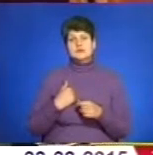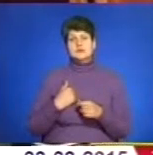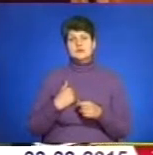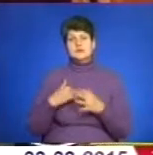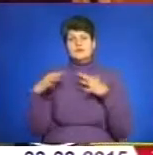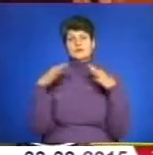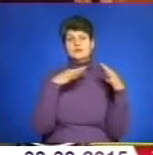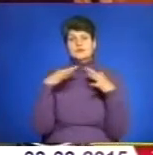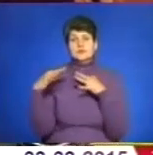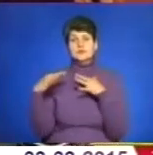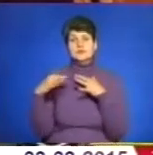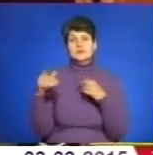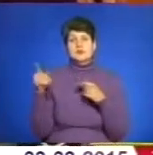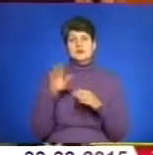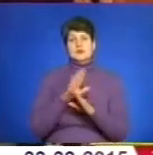віюють і вони